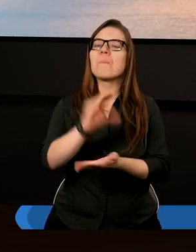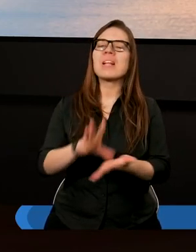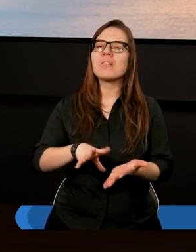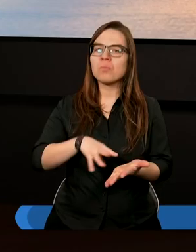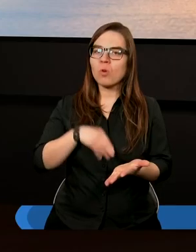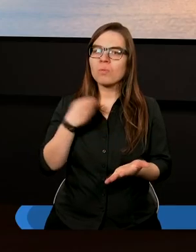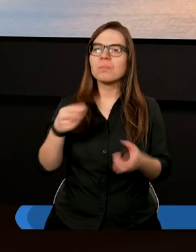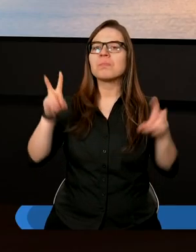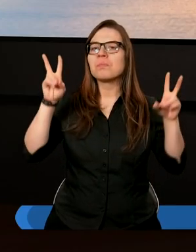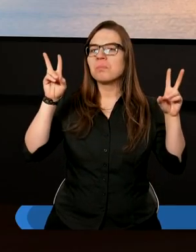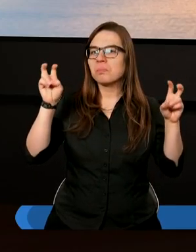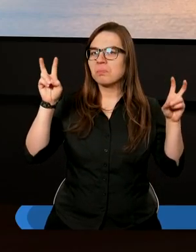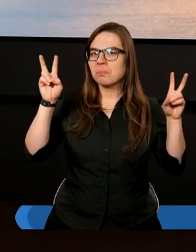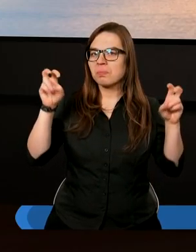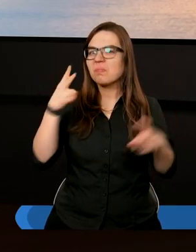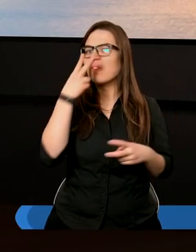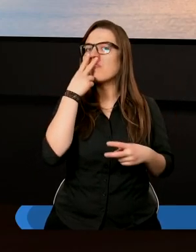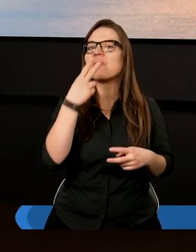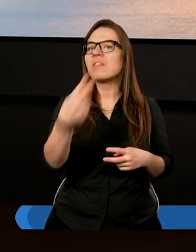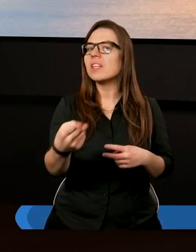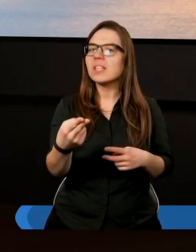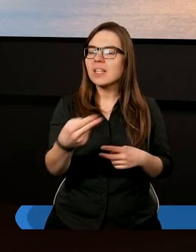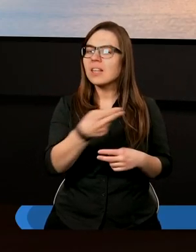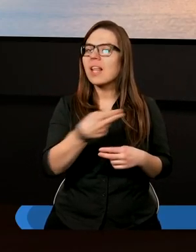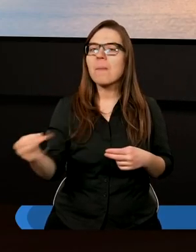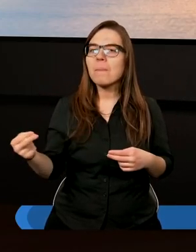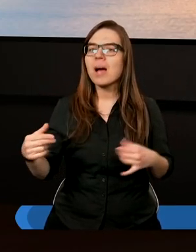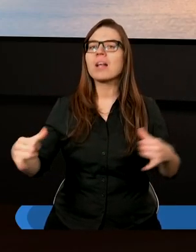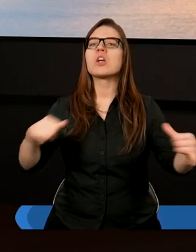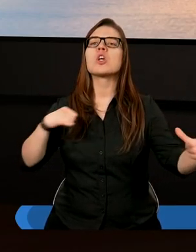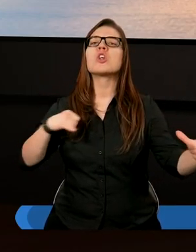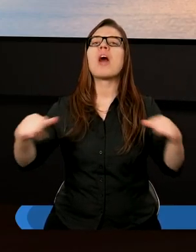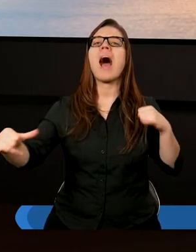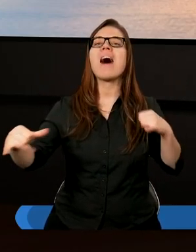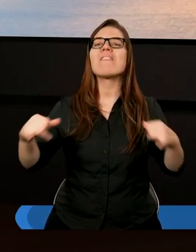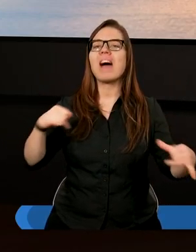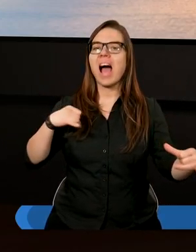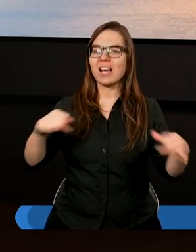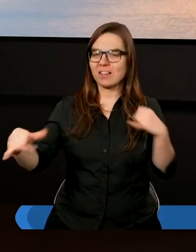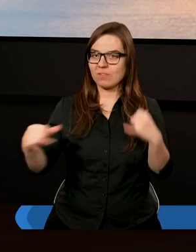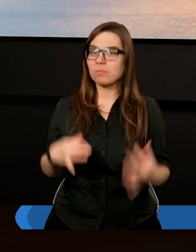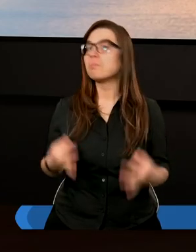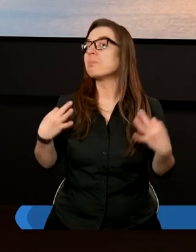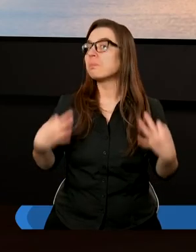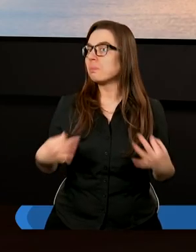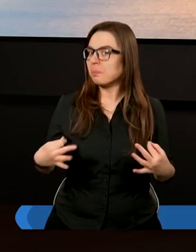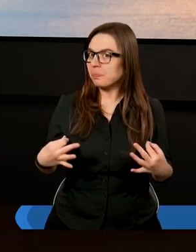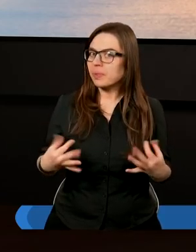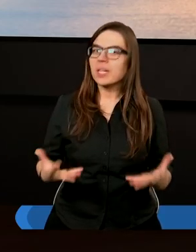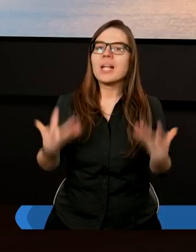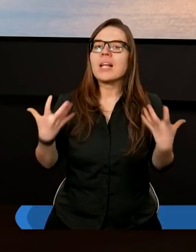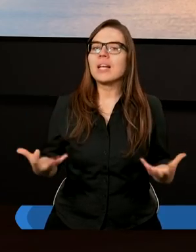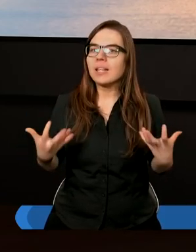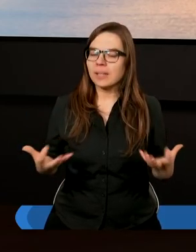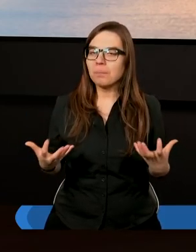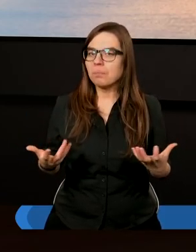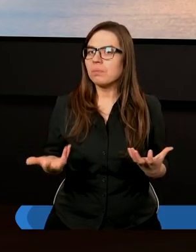pod kątem widzenia szafarstwa. Dzisiaj chcemy